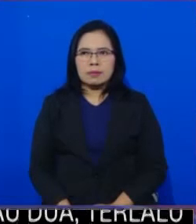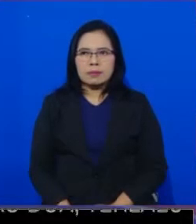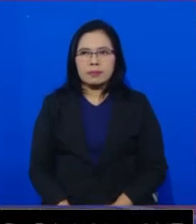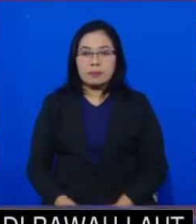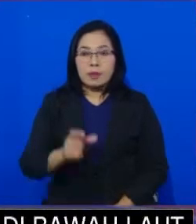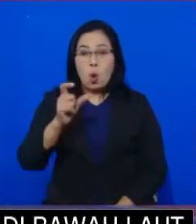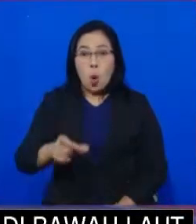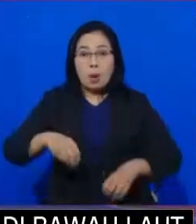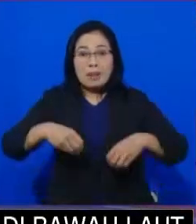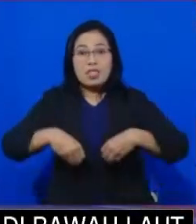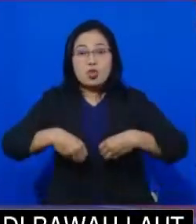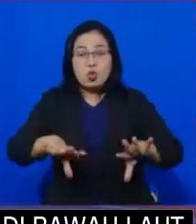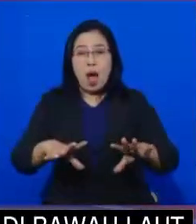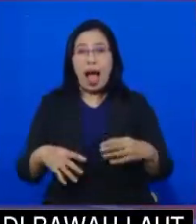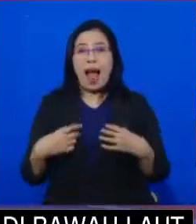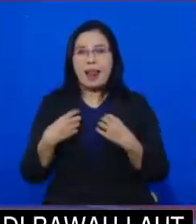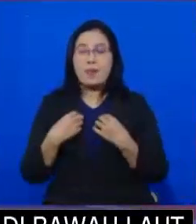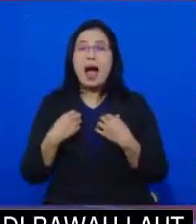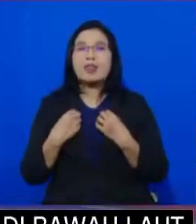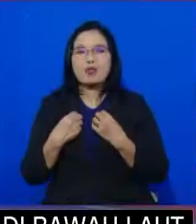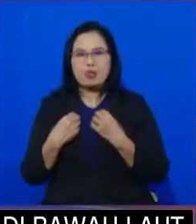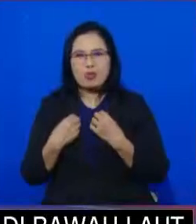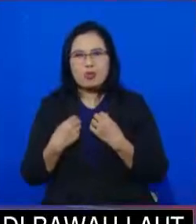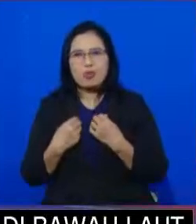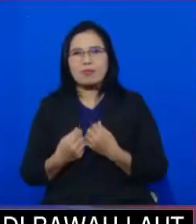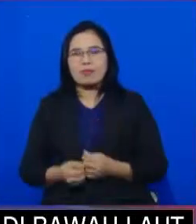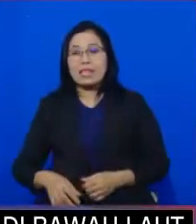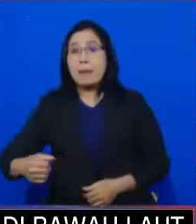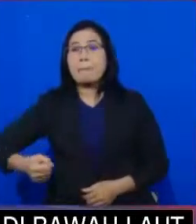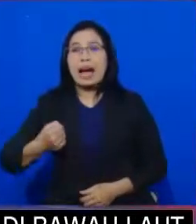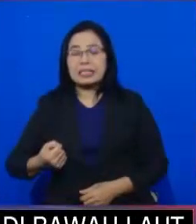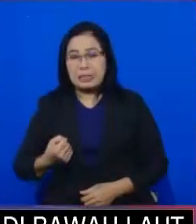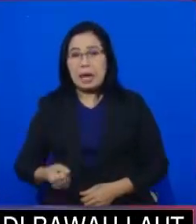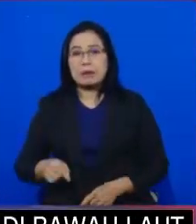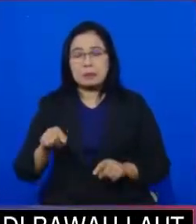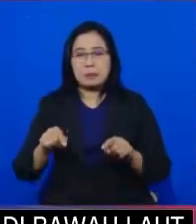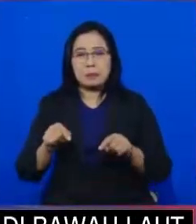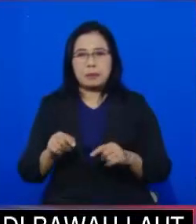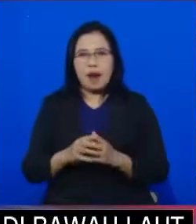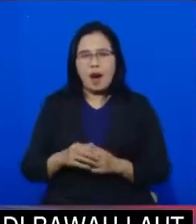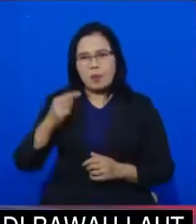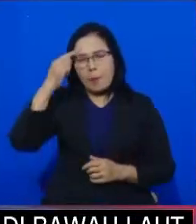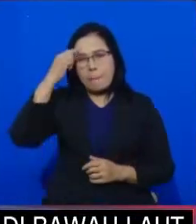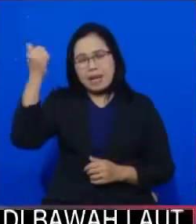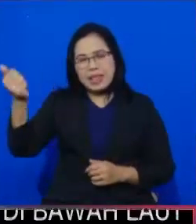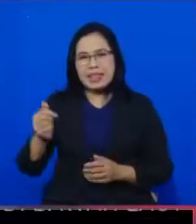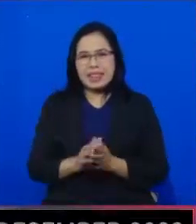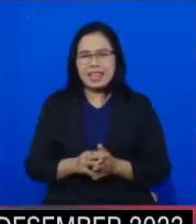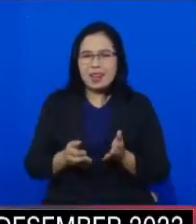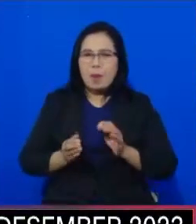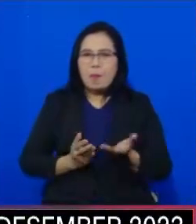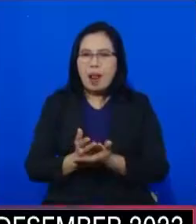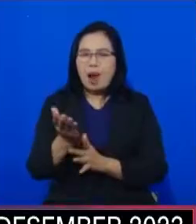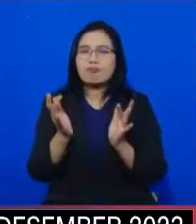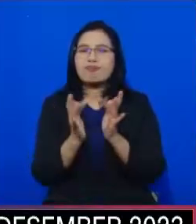Pedagang Tanah Abang tidak lagi hanya berjualan secara tradisional. Tidak mau ketinggalan dengan kemajuan teknologi dan gencarnya sosial media. Mulai marak